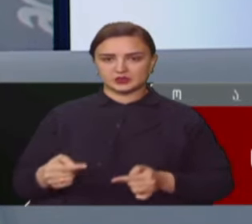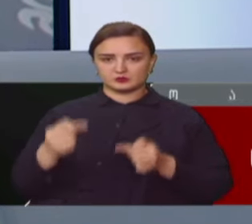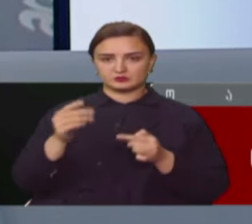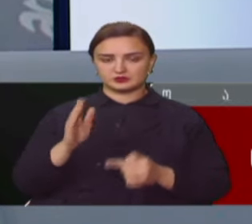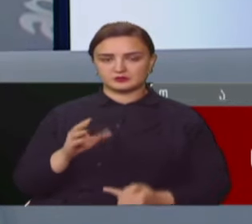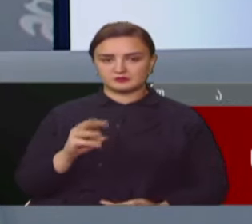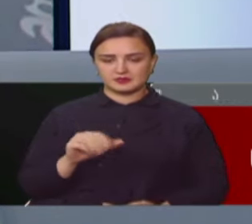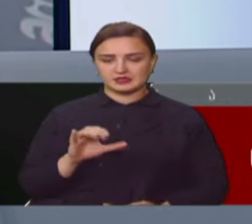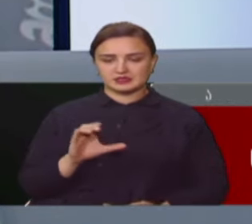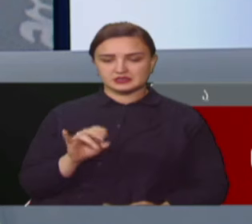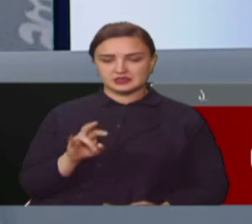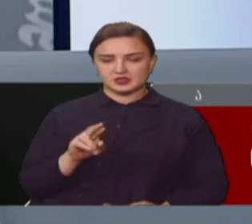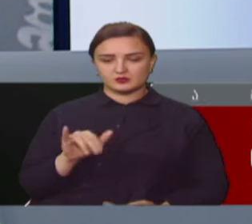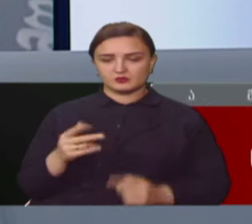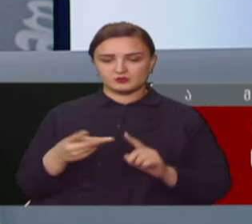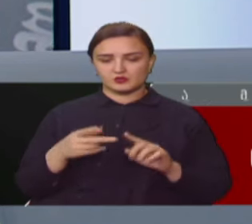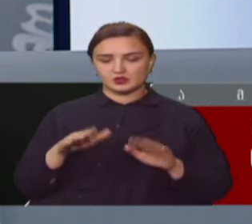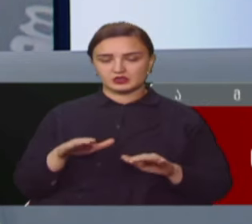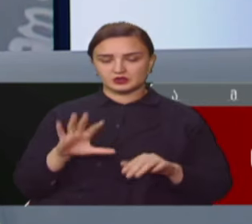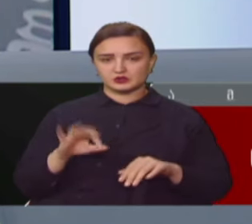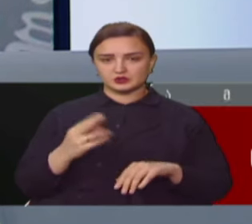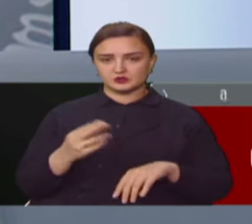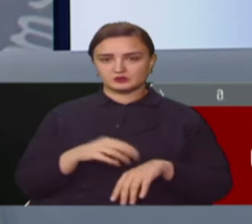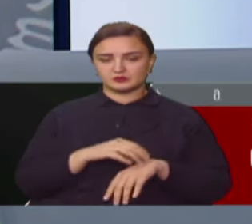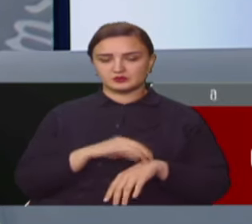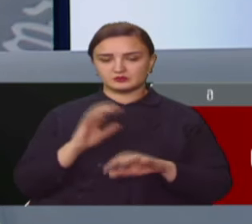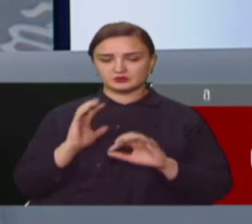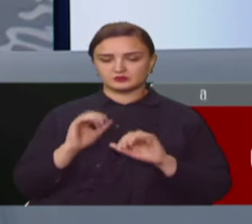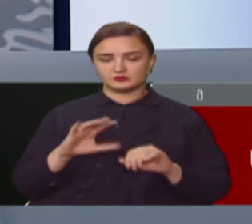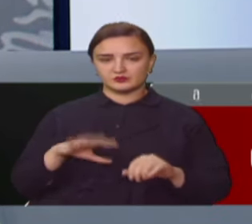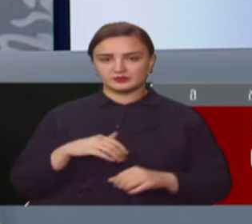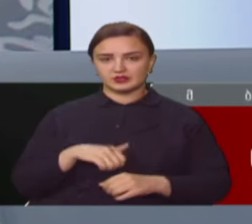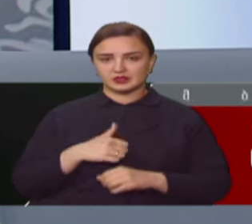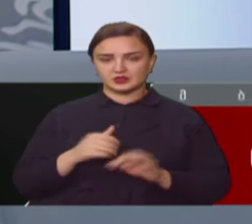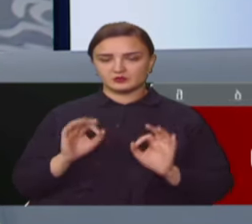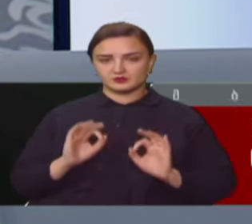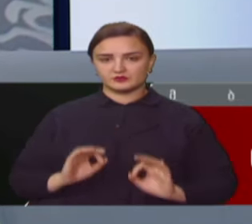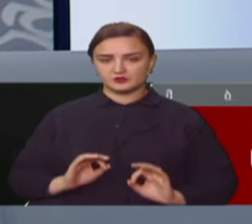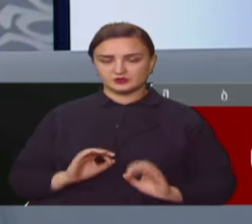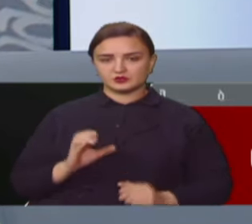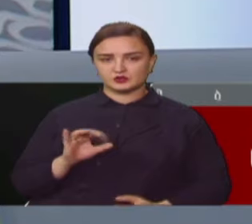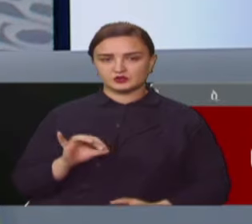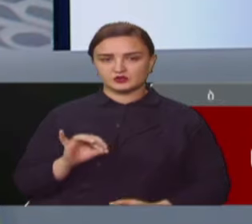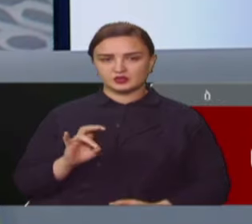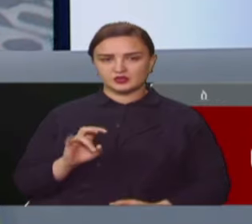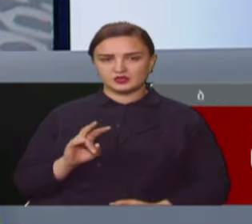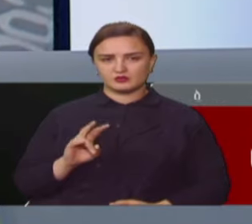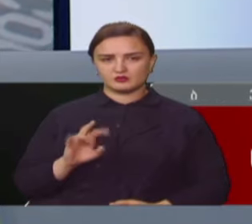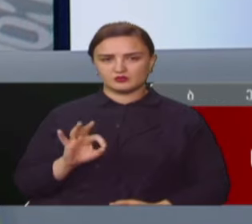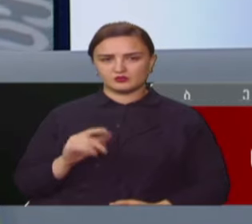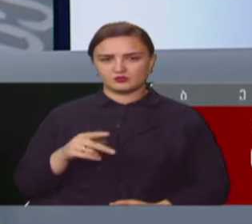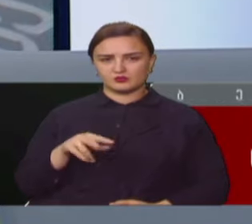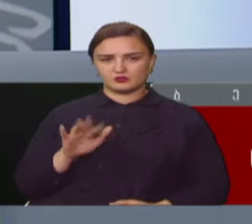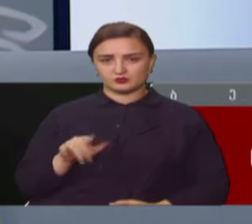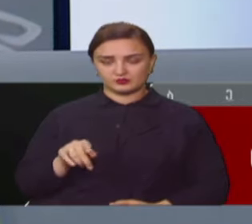Pirdeba Maia Sandus, მეორე adgălză soret socialistului partii smerți mxardecerele copili generalului procurori Aleksandr Stoyanoglu Mohkoeva. Arcea